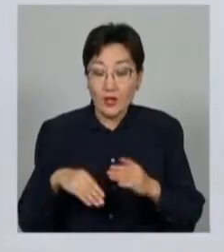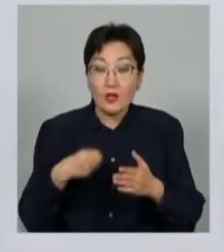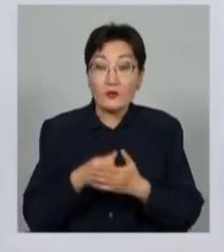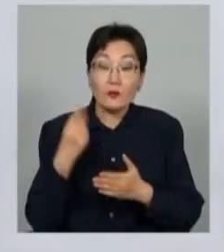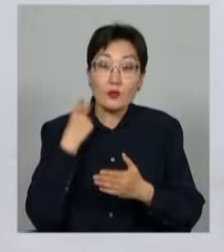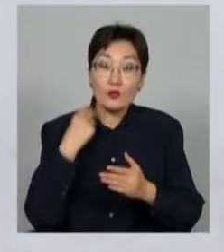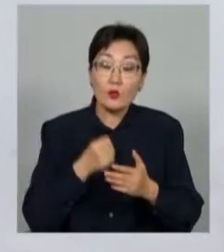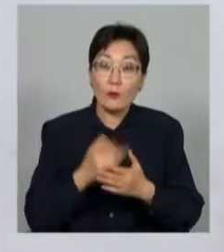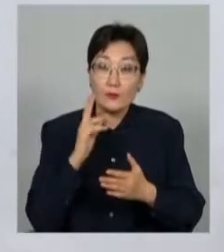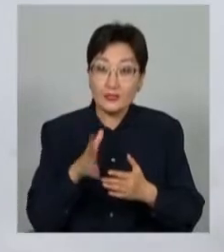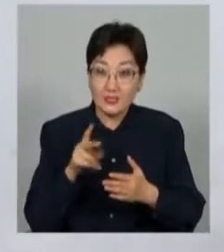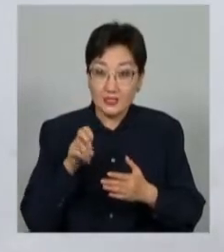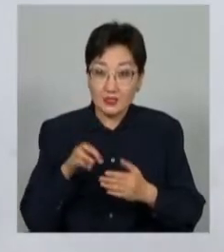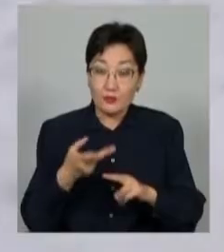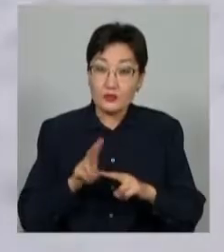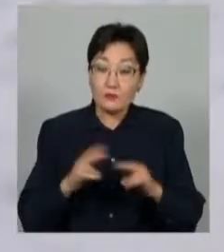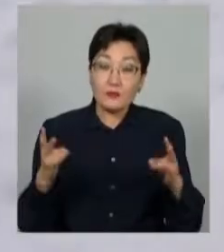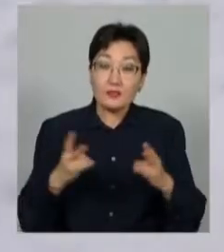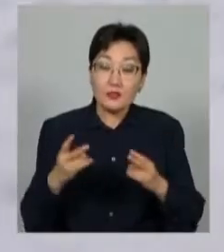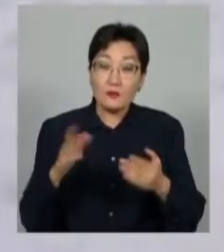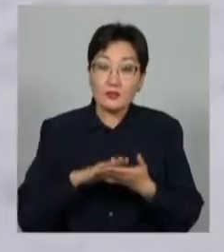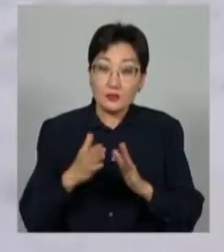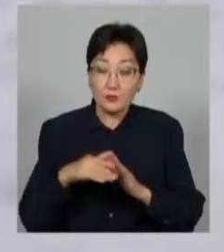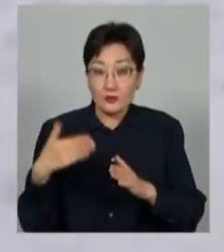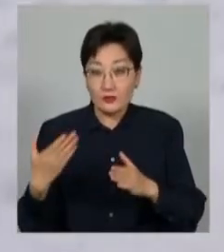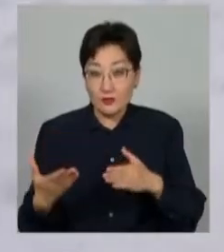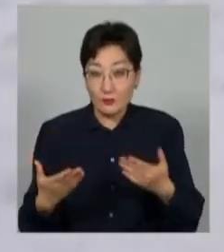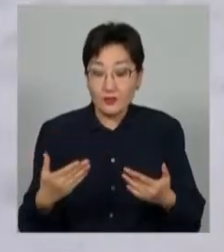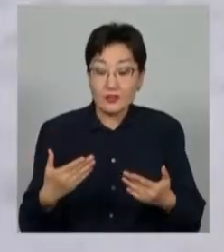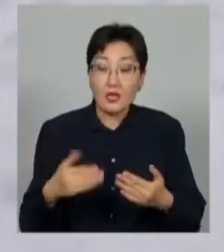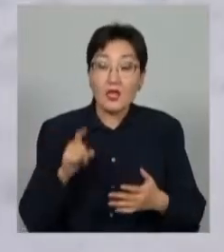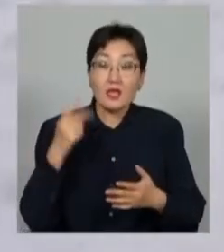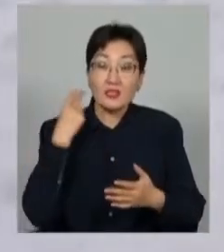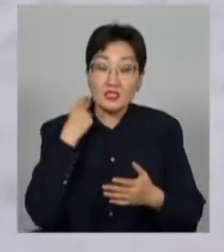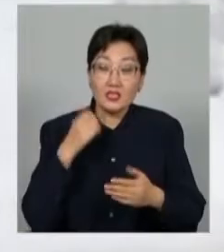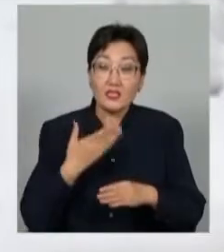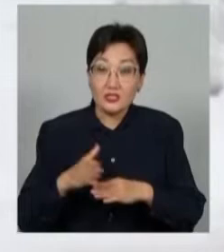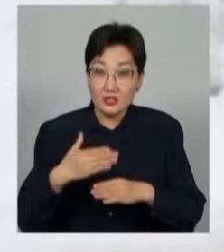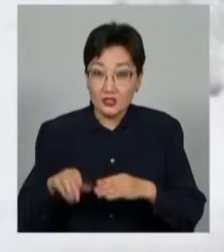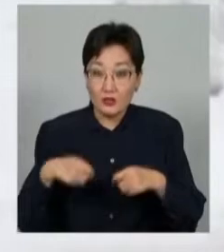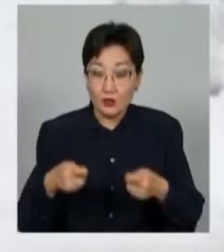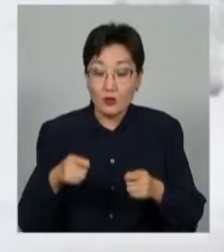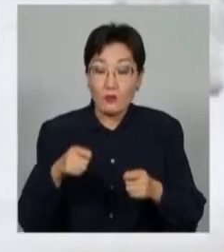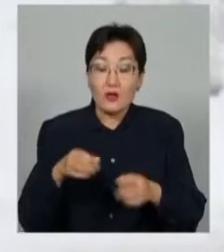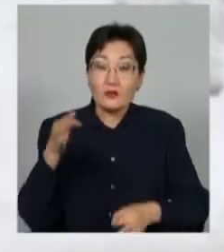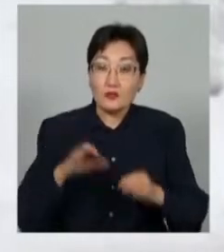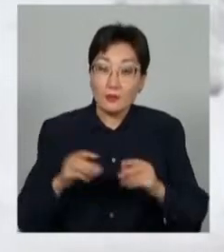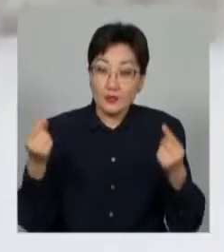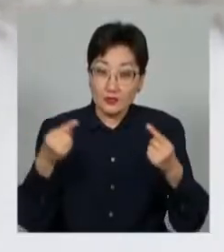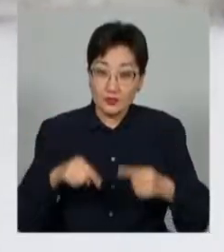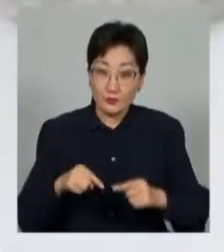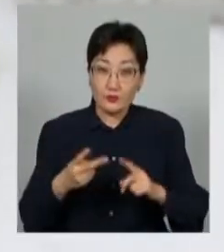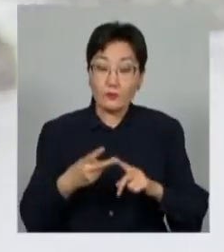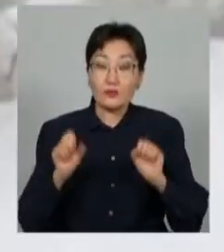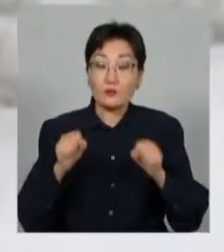до 5 лет. Правда, для этого нужно согласие обеих сторон – должника и кредитора. Второе – внесудебное банкротство.